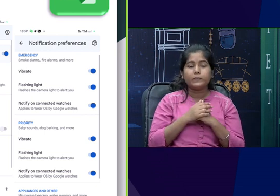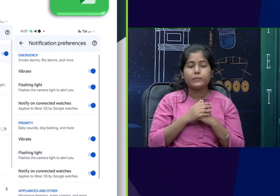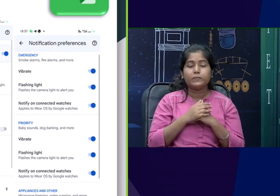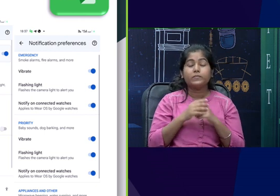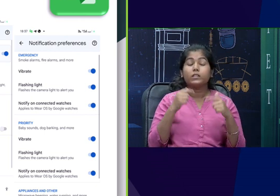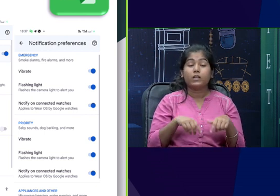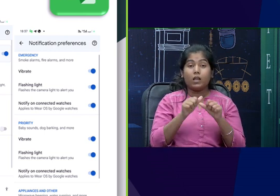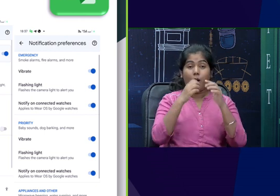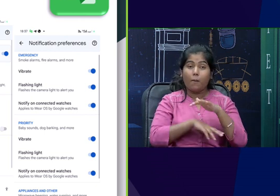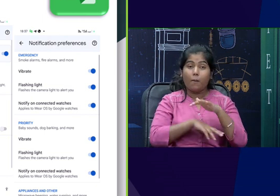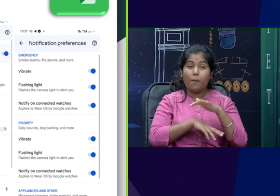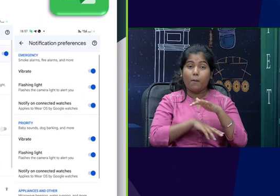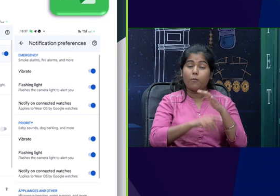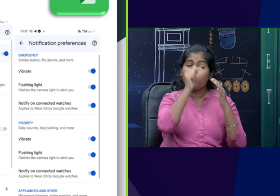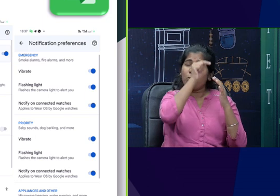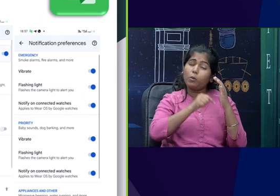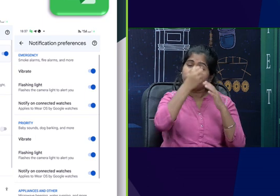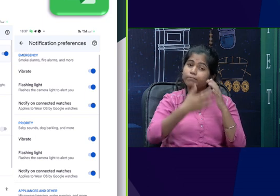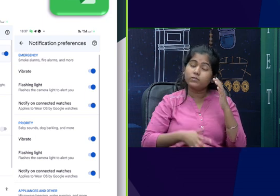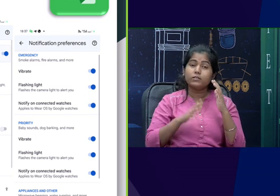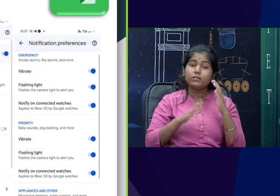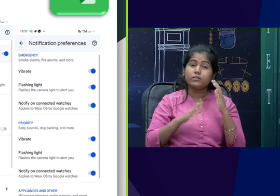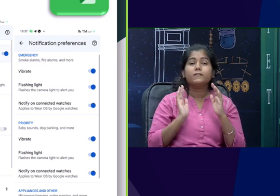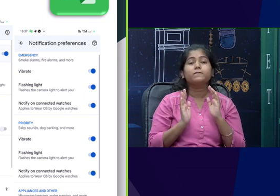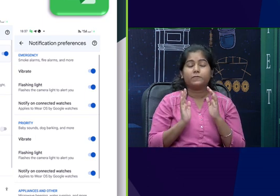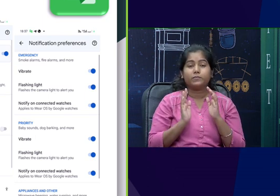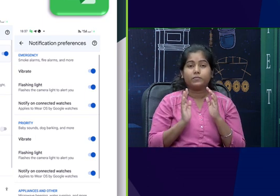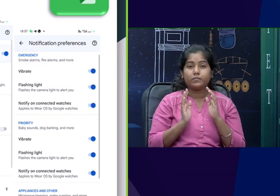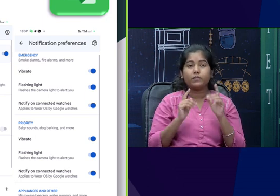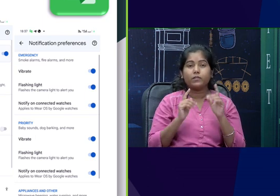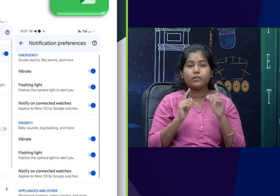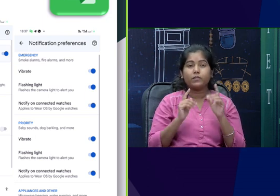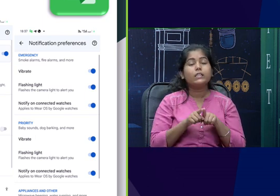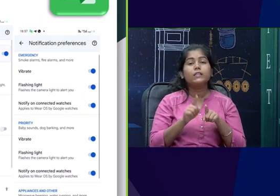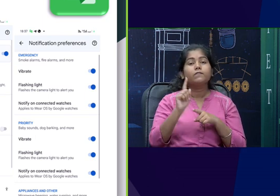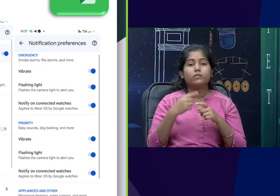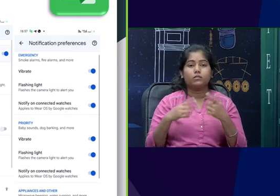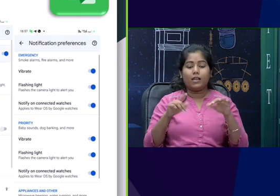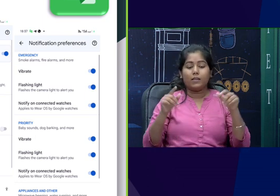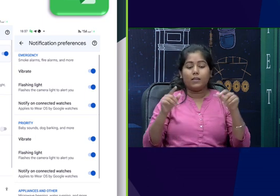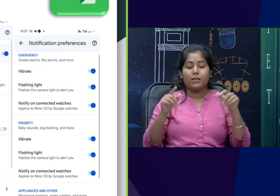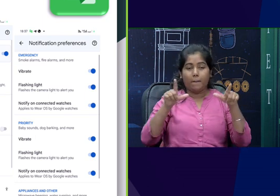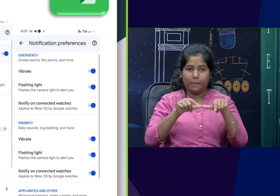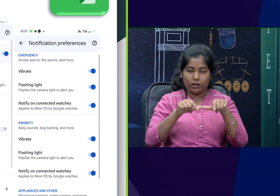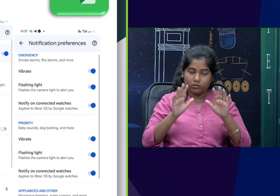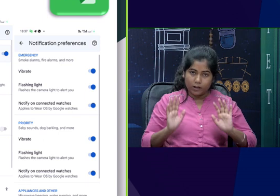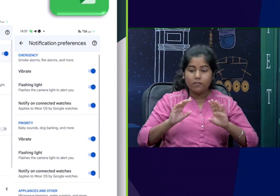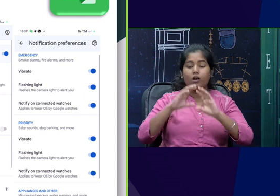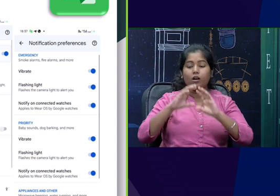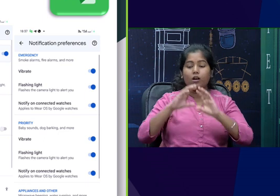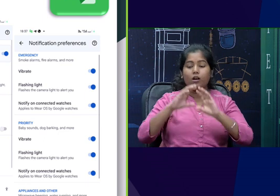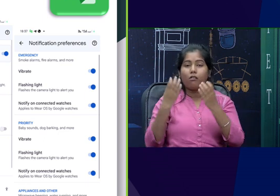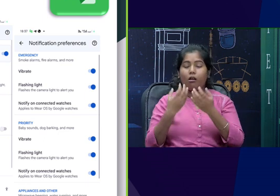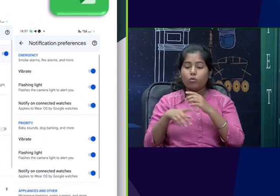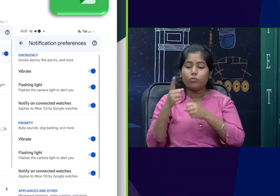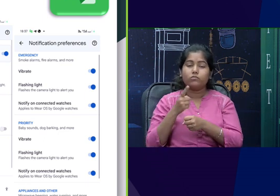सारे फीचर हैं। इसमें तो सबसे पहले कि अगर आप किसी मीटिंग में बैठे हैं या क्लासरूम में टीचर पढ़ा रहा है